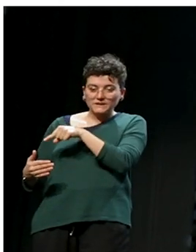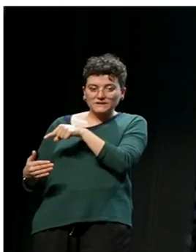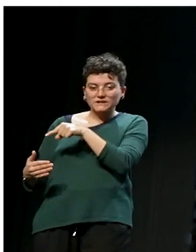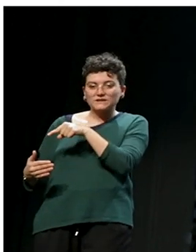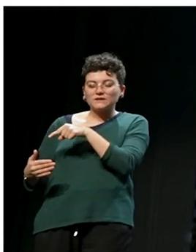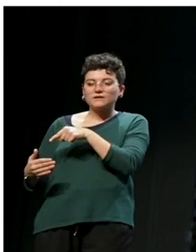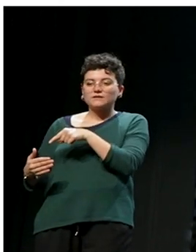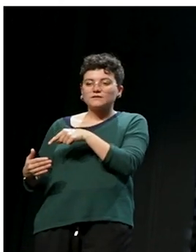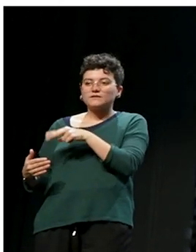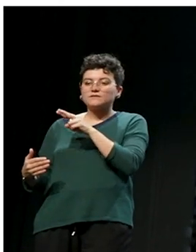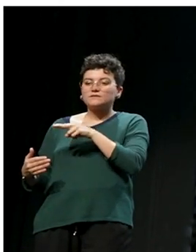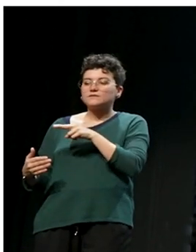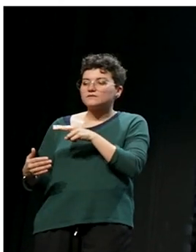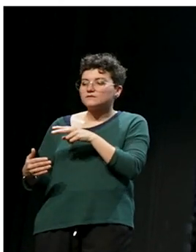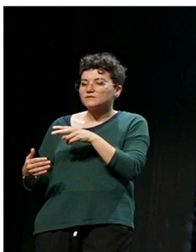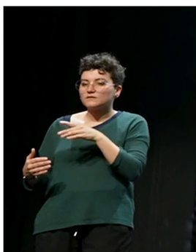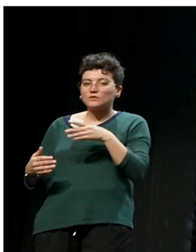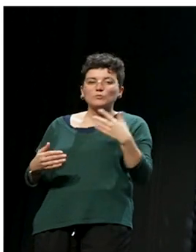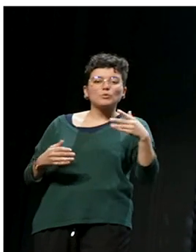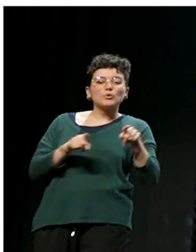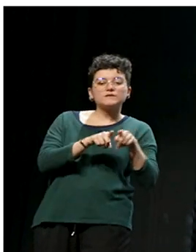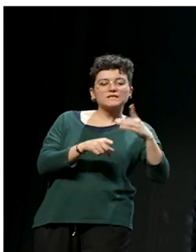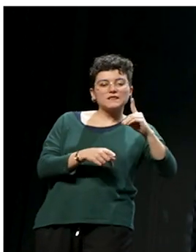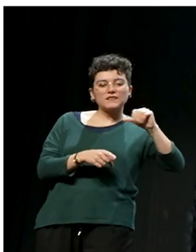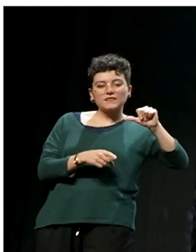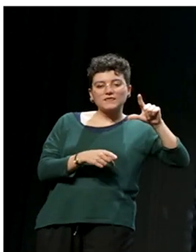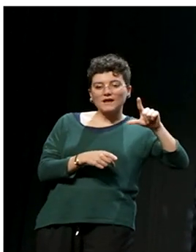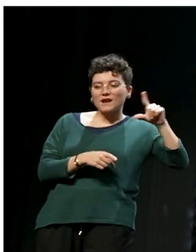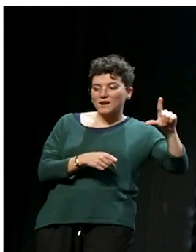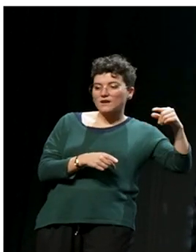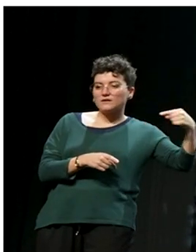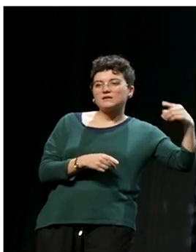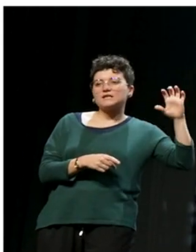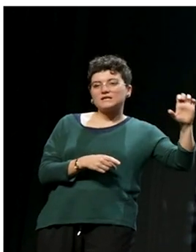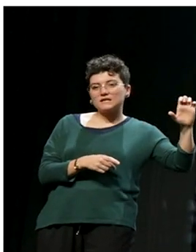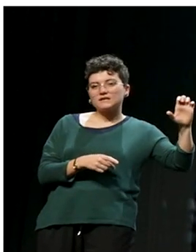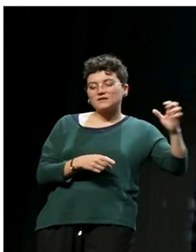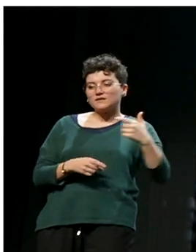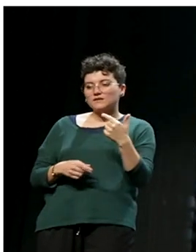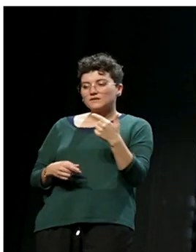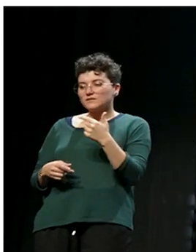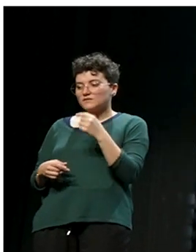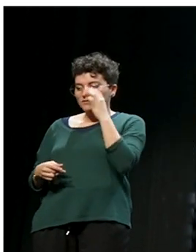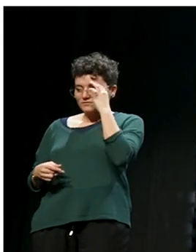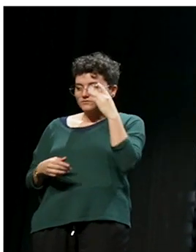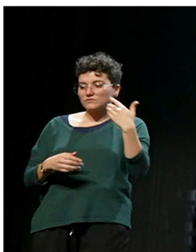qui font ChatGPT 3, c'est OpenAI, et c'est plus sur la photo. Et puis, il y a les gentils de l'histoire, c'est